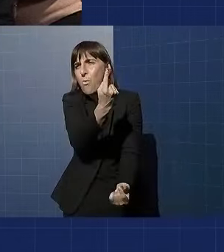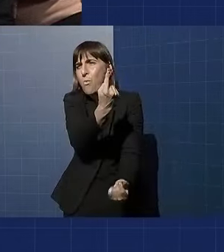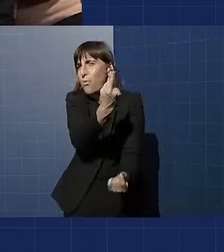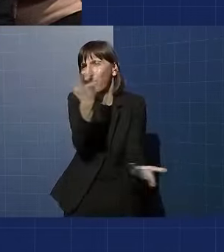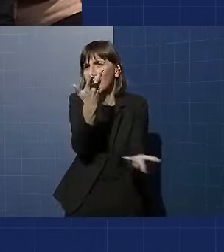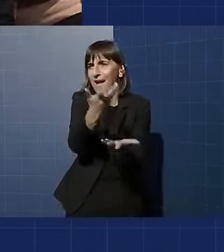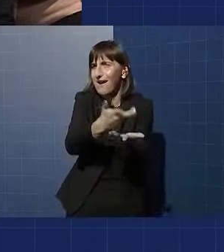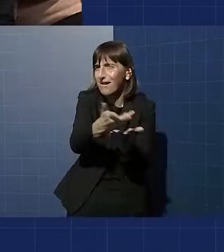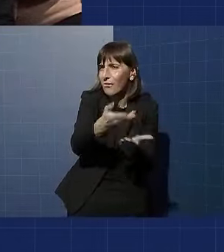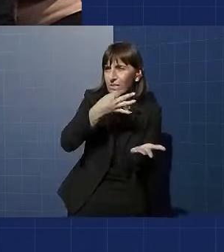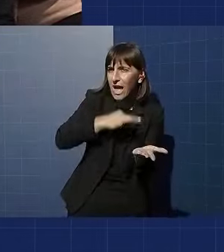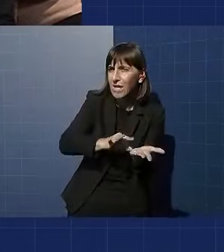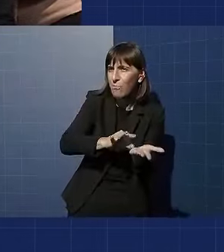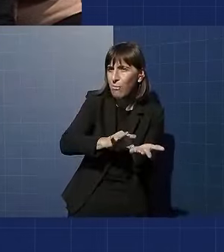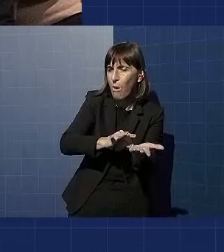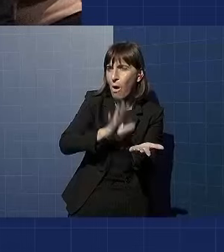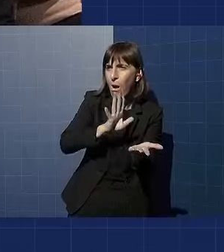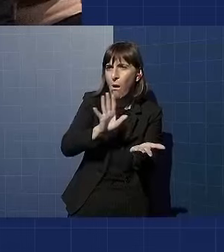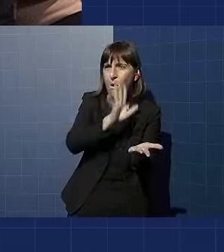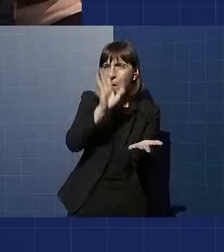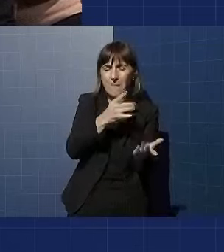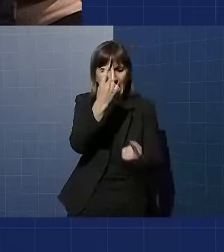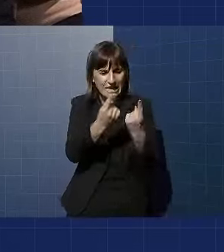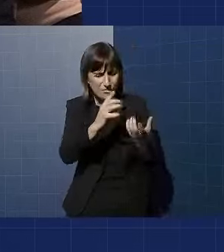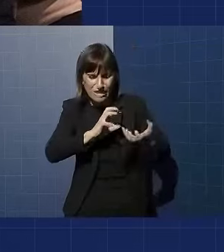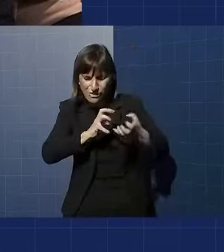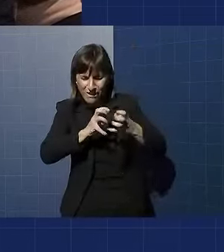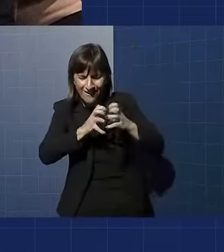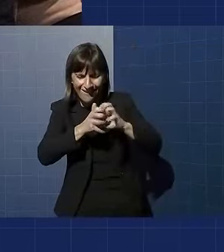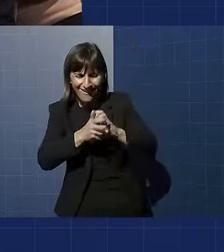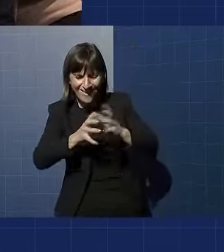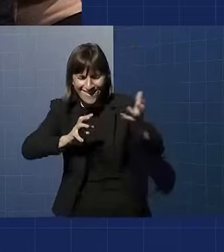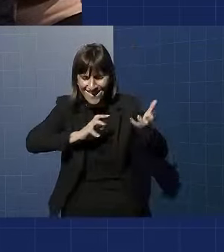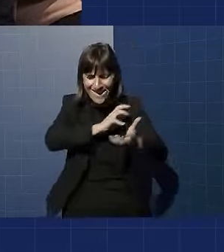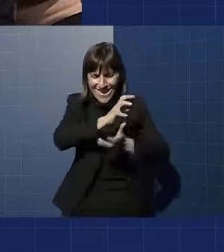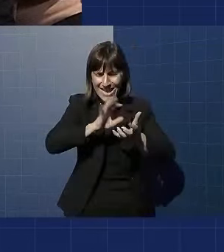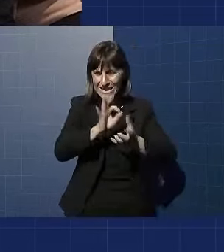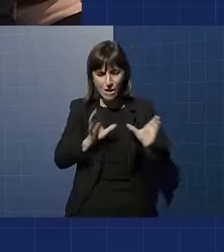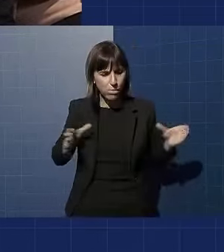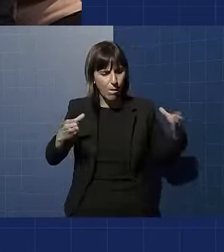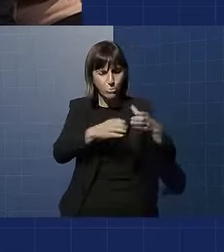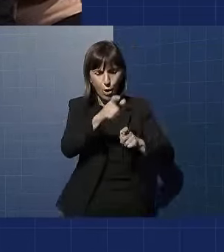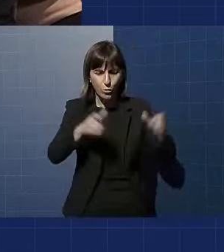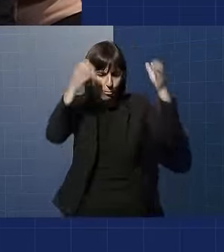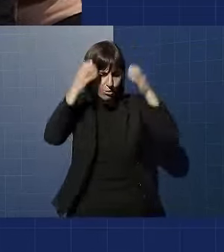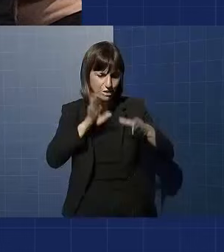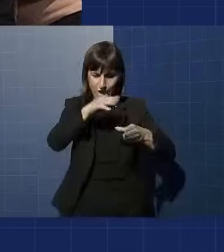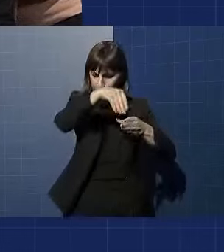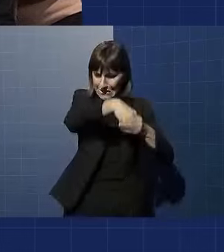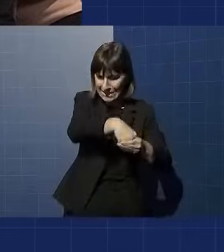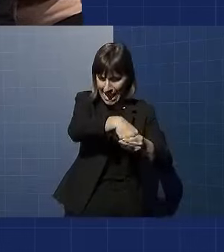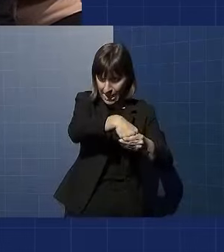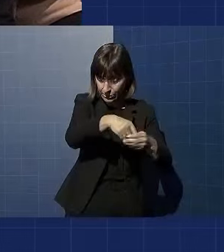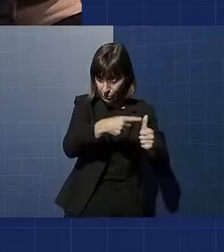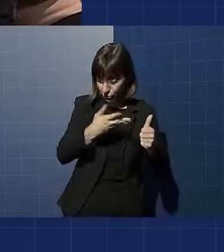contesto di una missione spaziale nel contesto del team degli astronauti, e come sia stato risolto